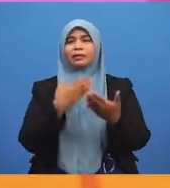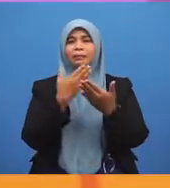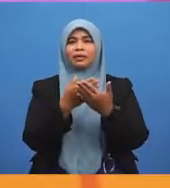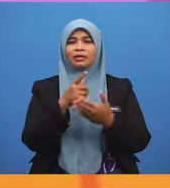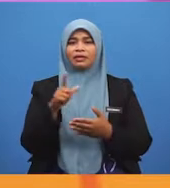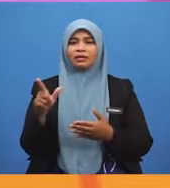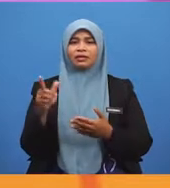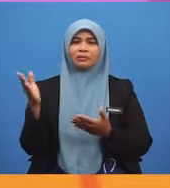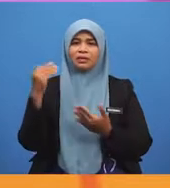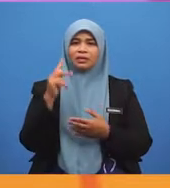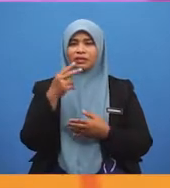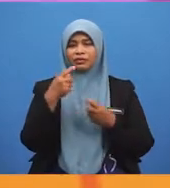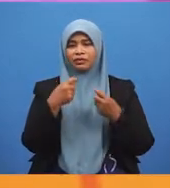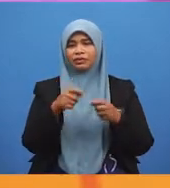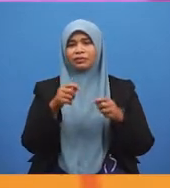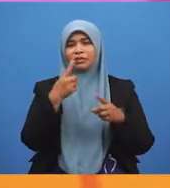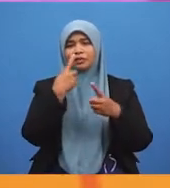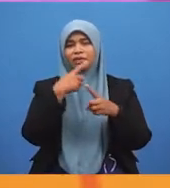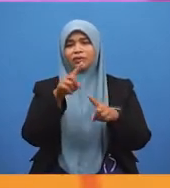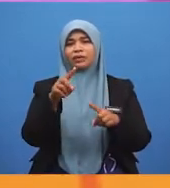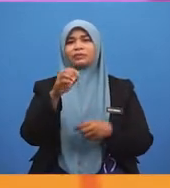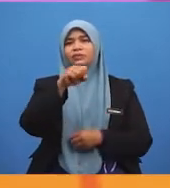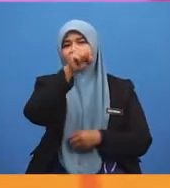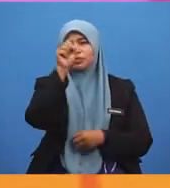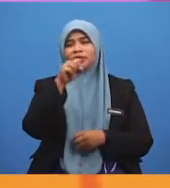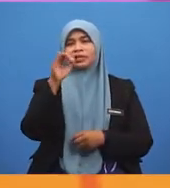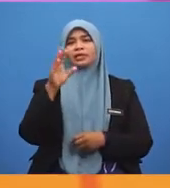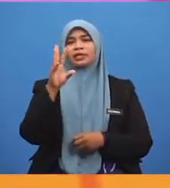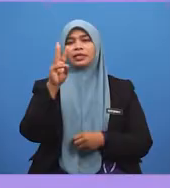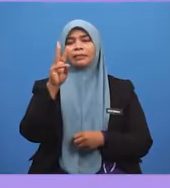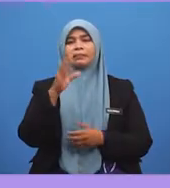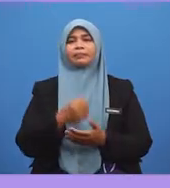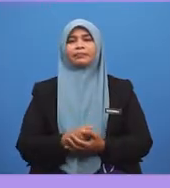Baiklah, mari kita cuba jawab soalan yang keenam.